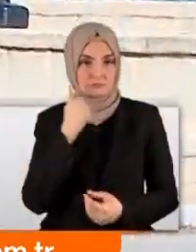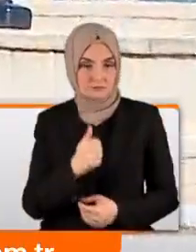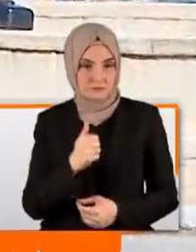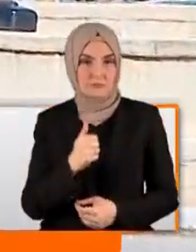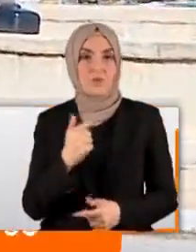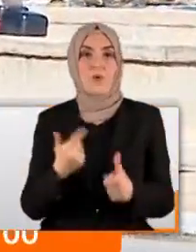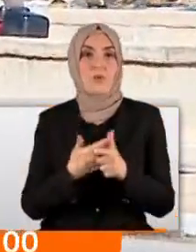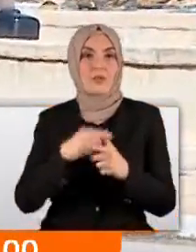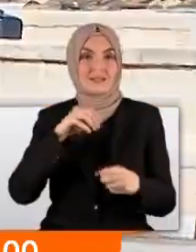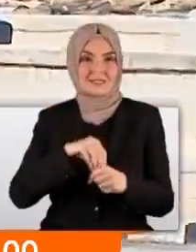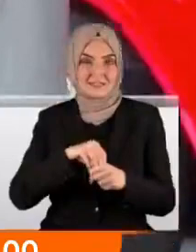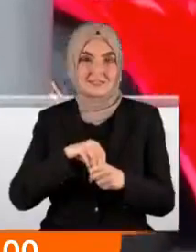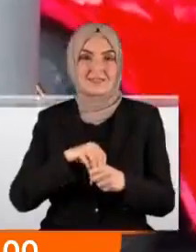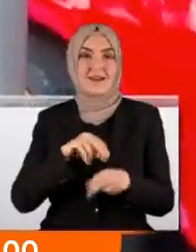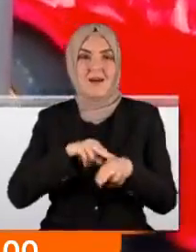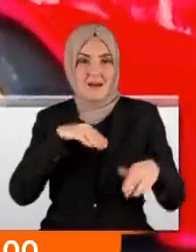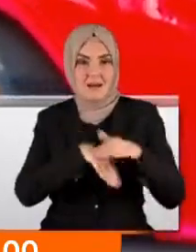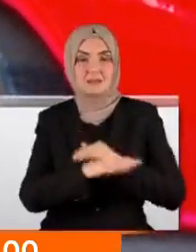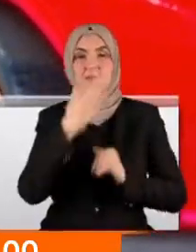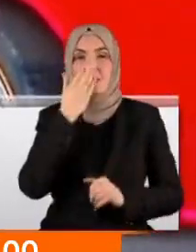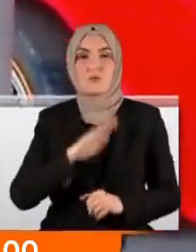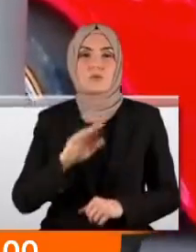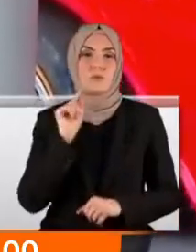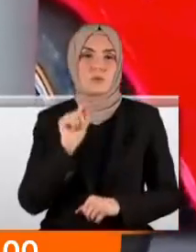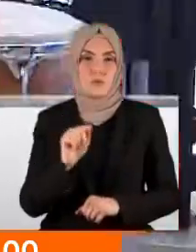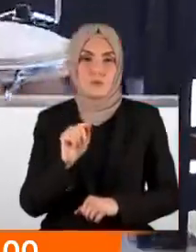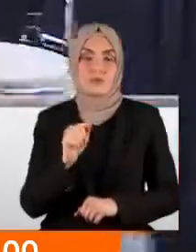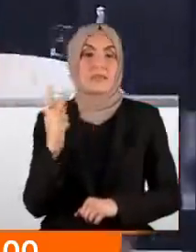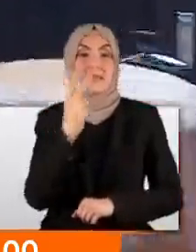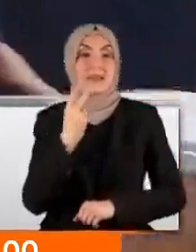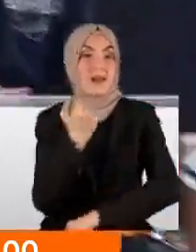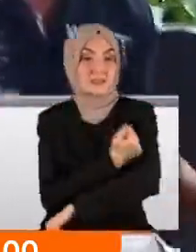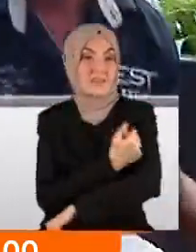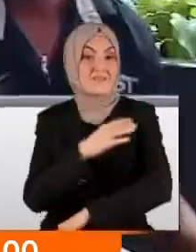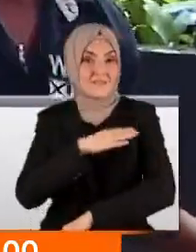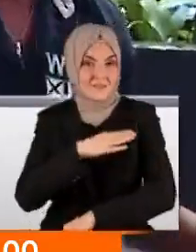Ve iki dolaşısı olanlardan PCR testi de istenmiyor.